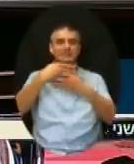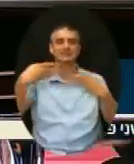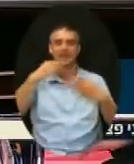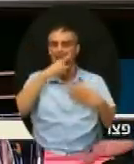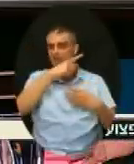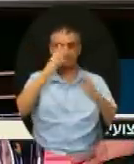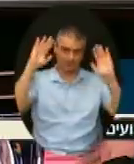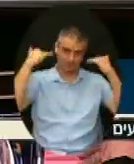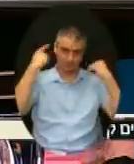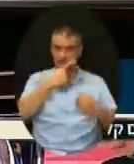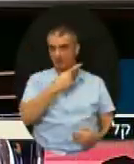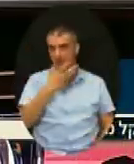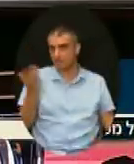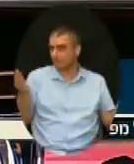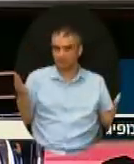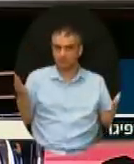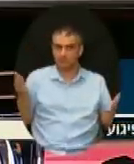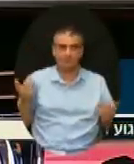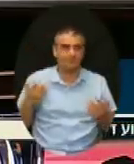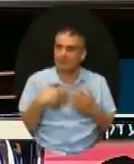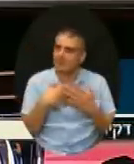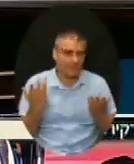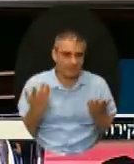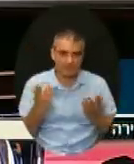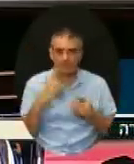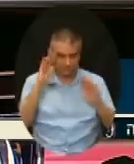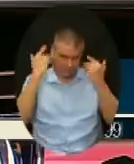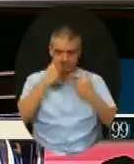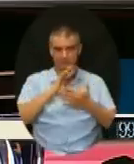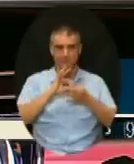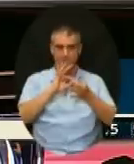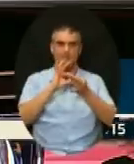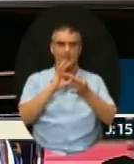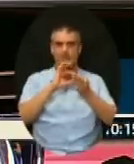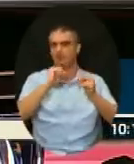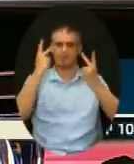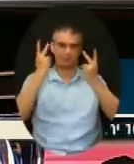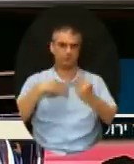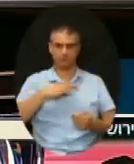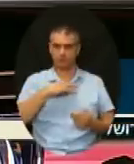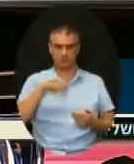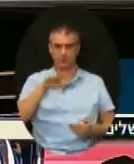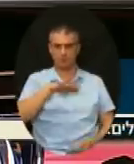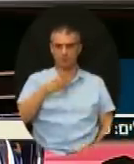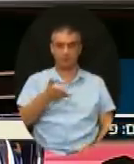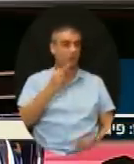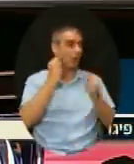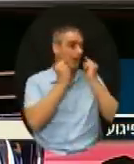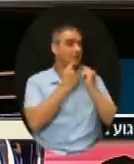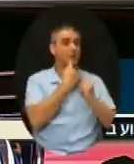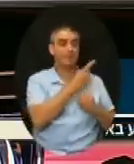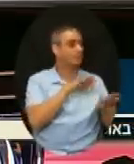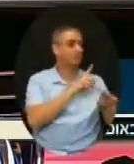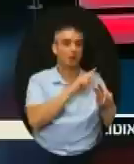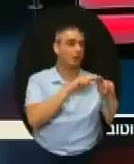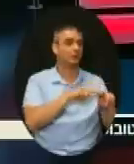אוקיי, בסדר, בסדר, אז בואי נראה, הוא אומר היום... אין עוררין על כך שמצרים היא בעלת הברית החשובה ביותר שלנו באזור. אביגדור ליברמן אמר שהממשלה לא